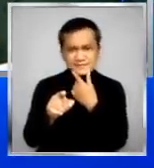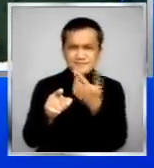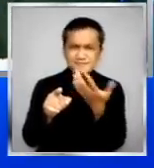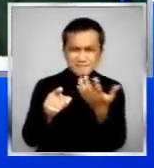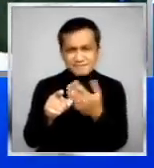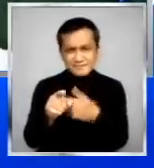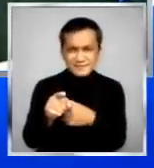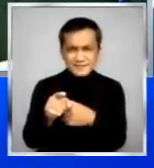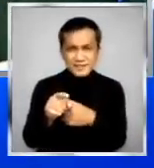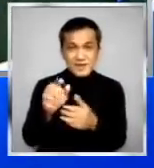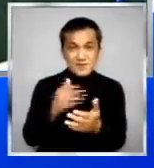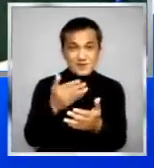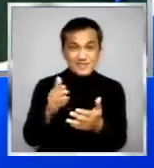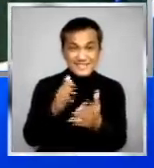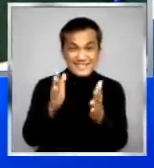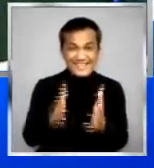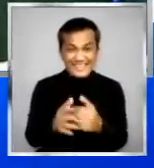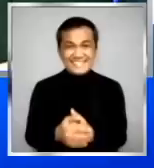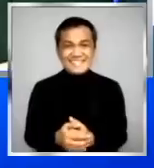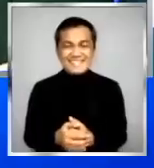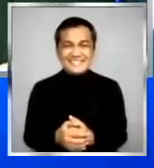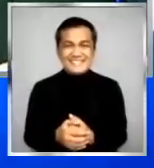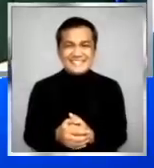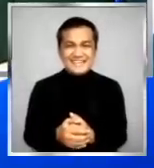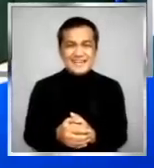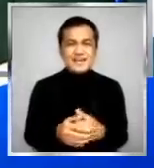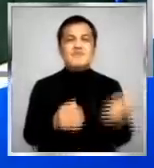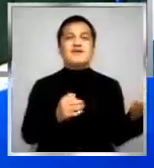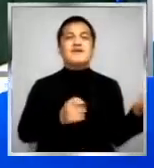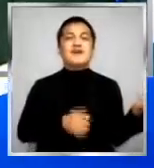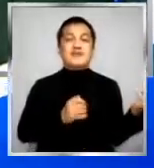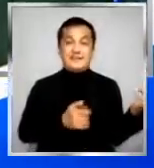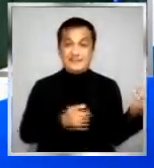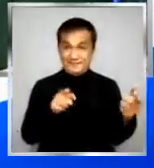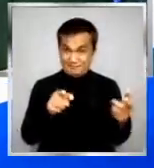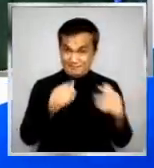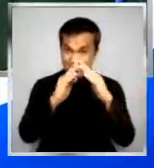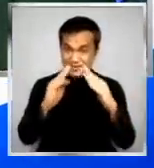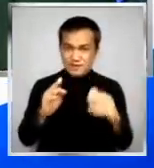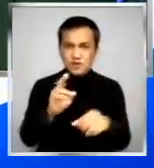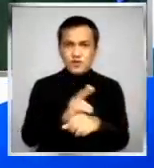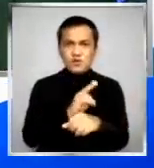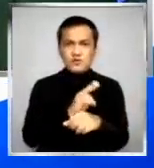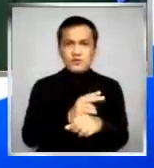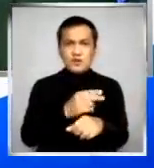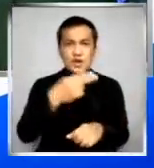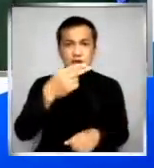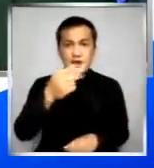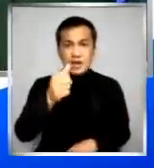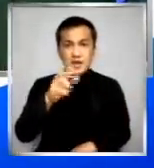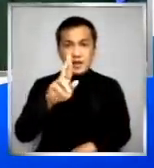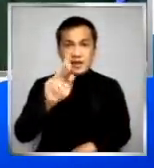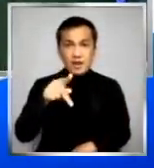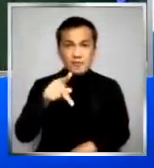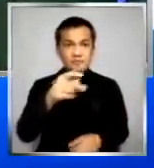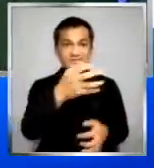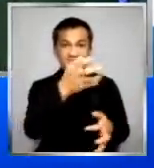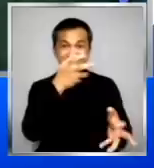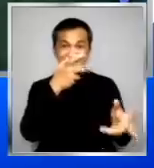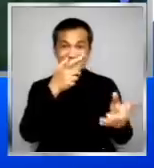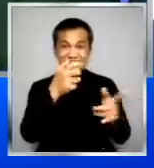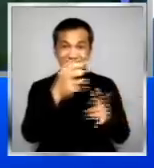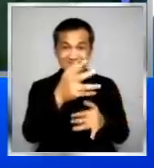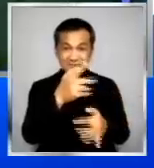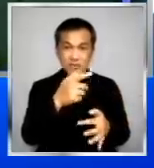musikero, mga harana sa inyong bahay, gamit ang harp? Ba? Ganyan po ang ginagawa ng